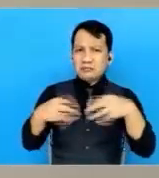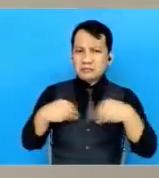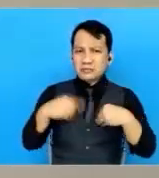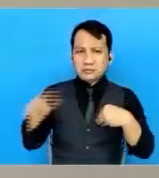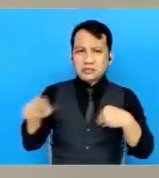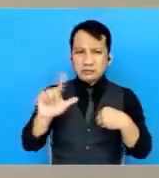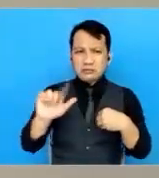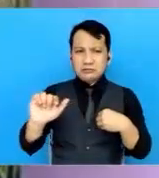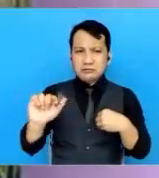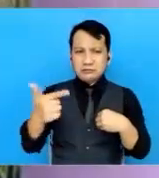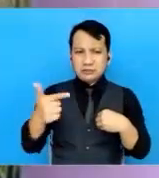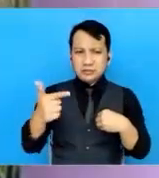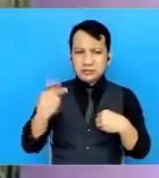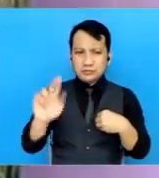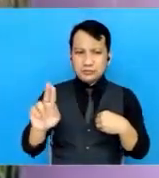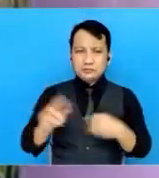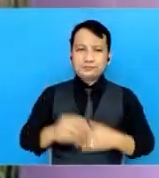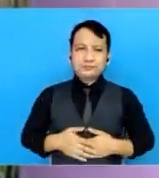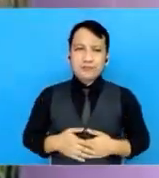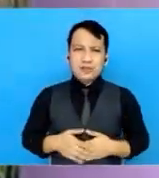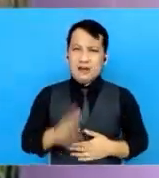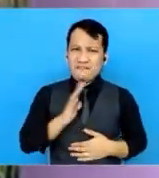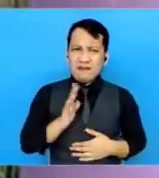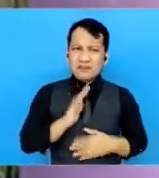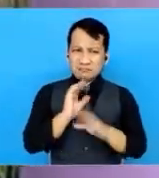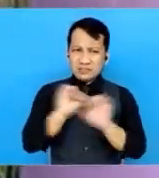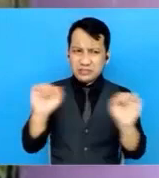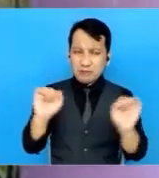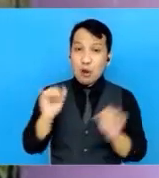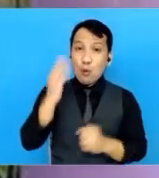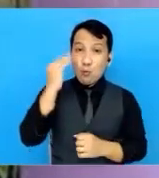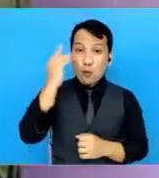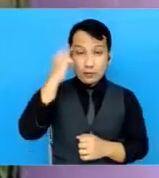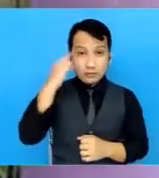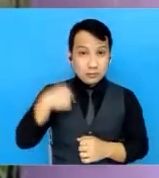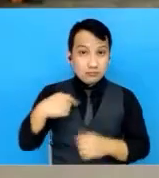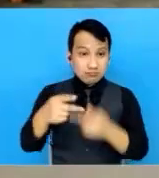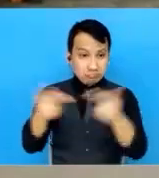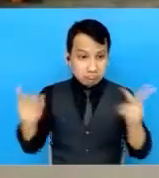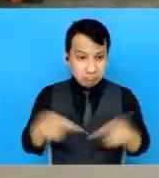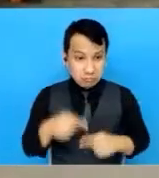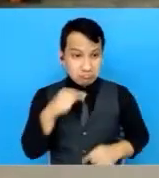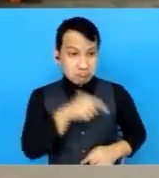LGU. Magiging safe po tayo rin kasi alam natin sa lugar na yon na